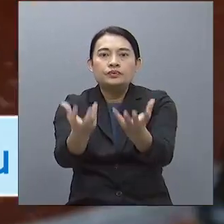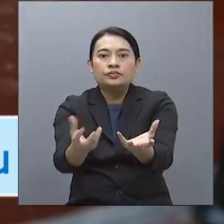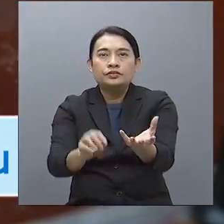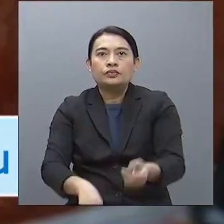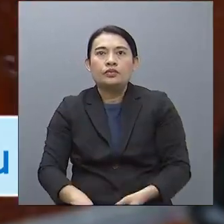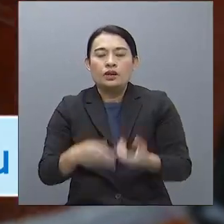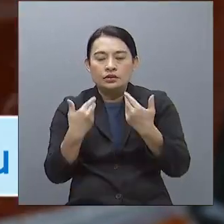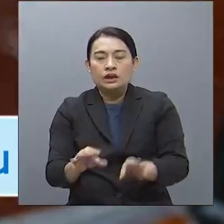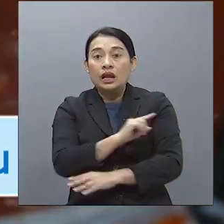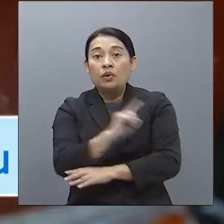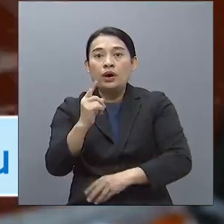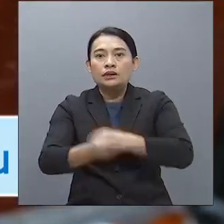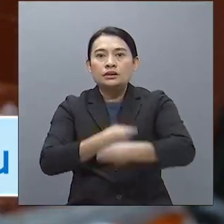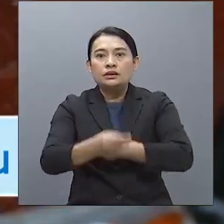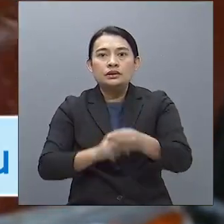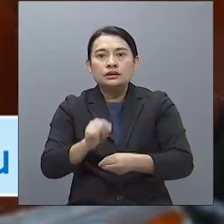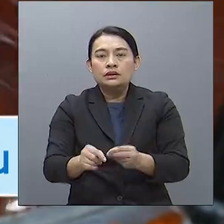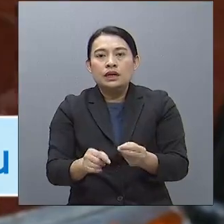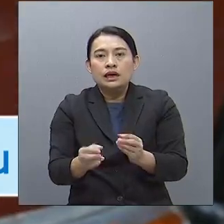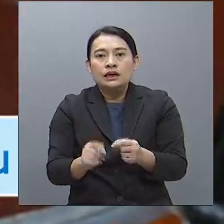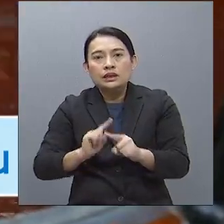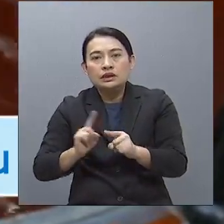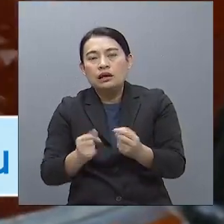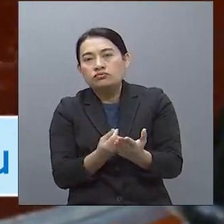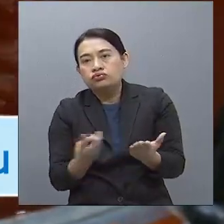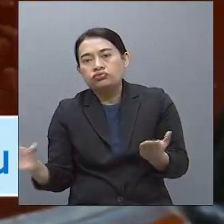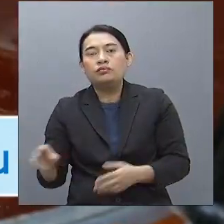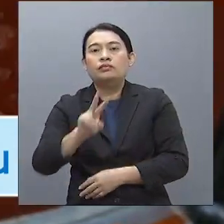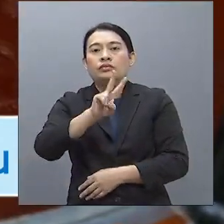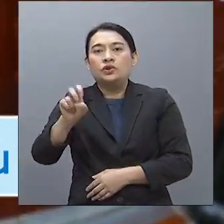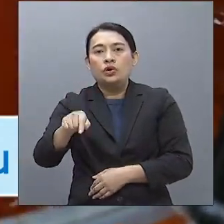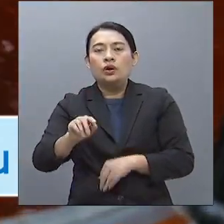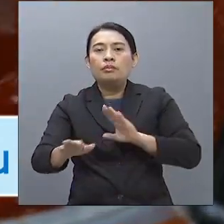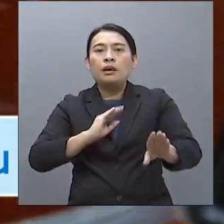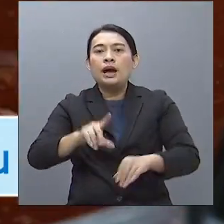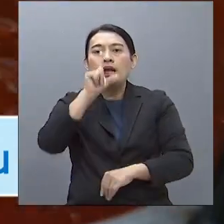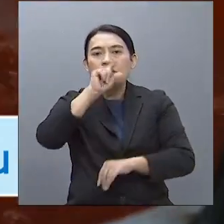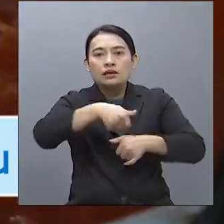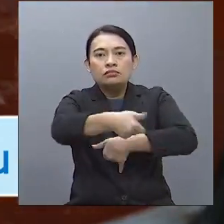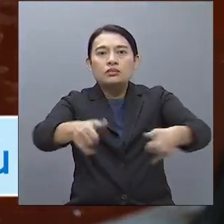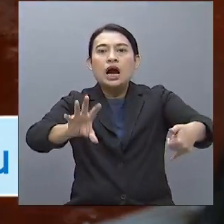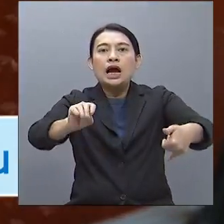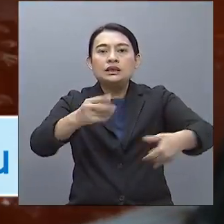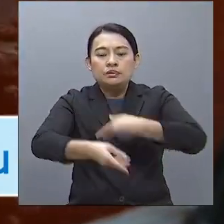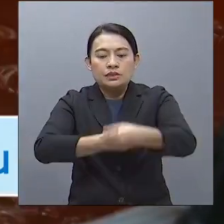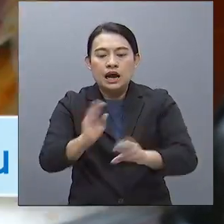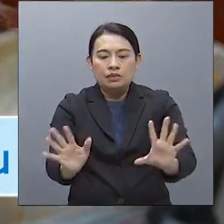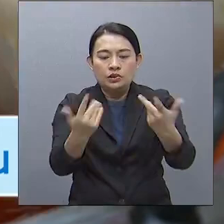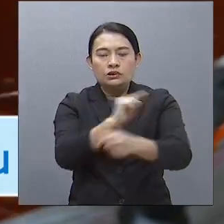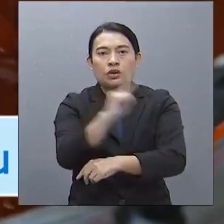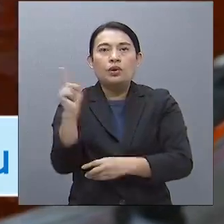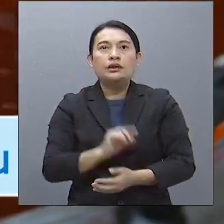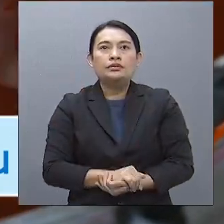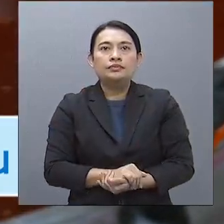นึ่งเนี่ยขายได้มากกว่า200ชิ้นนะถ้าตีเป็นตัวเนี่ยคือประมาณ50ตัว โอ้โหนี่คือป้าเป็ดแต่ว่าขายข้าวหมัก